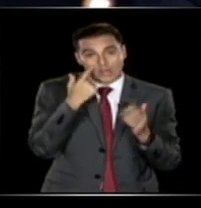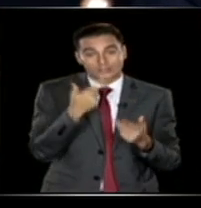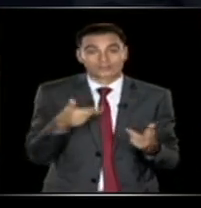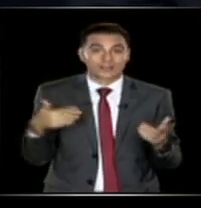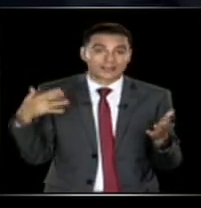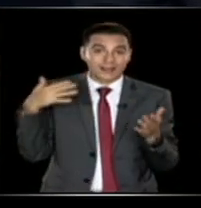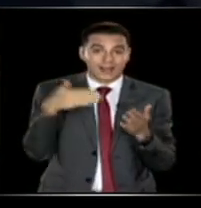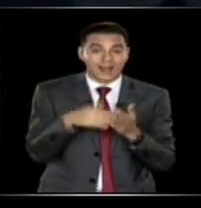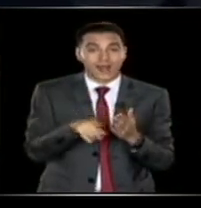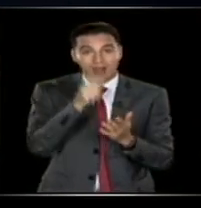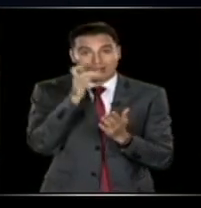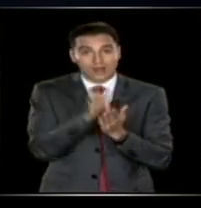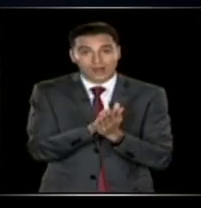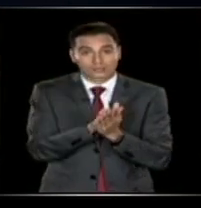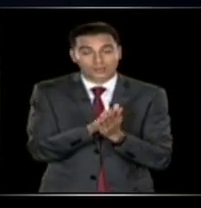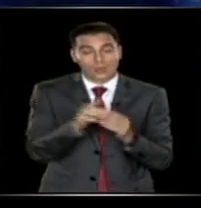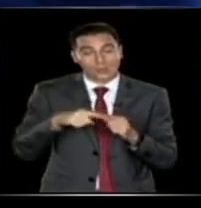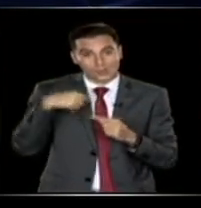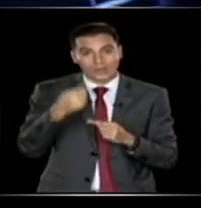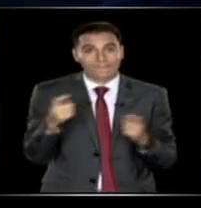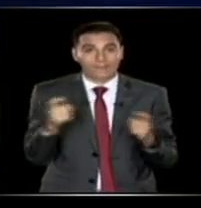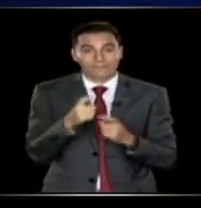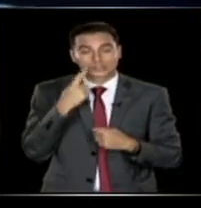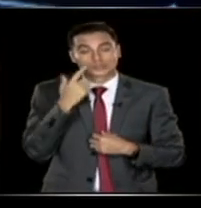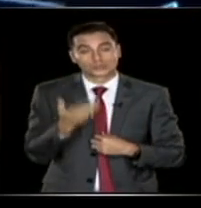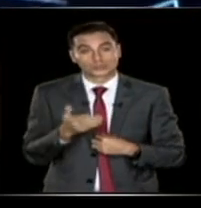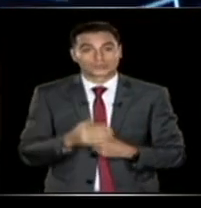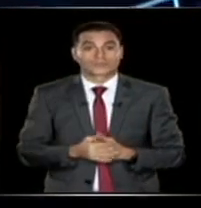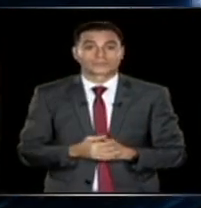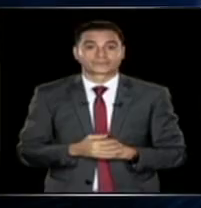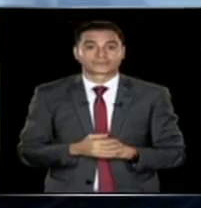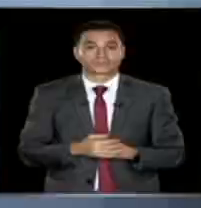لآخر فقرة، فقرة عجلة الحظ، ونكمل ماتشنا.